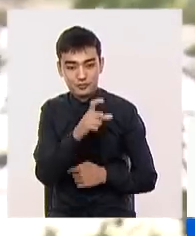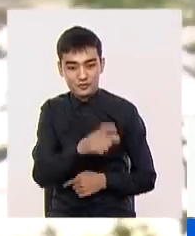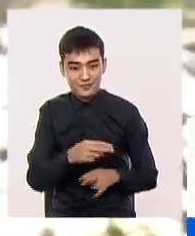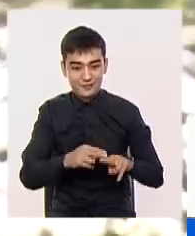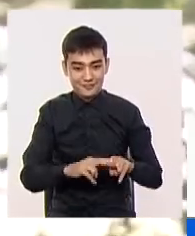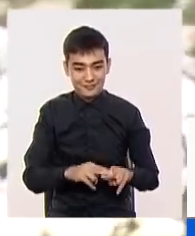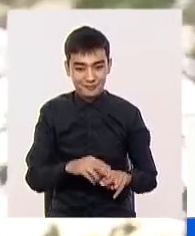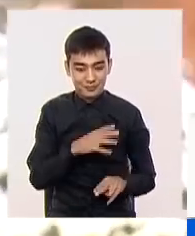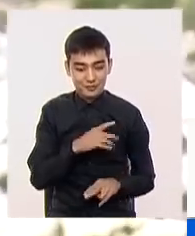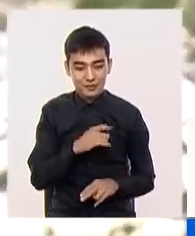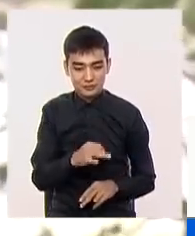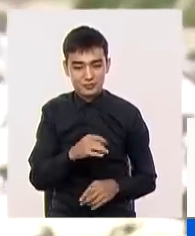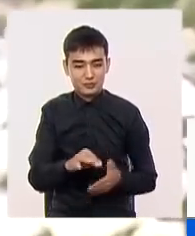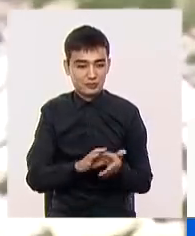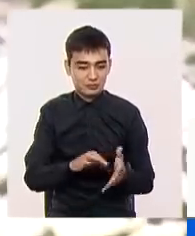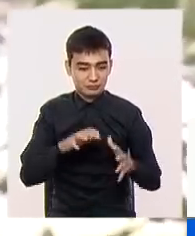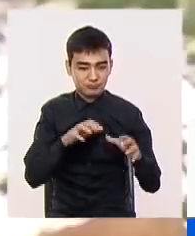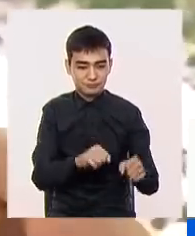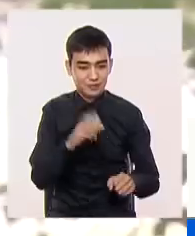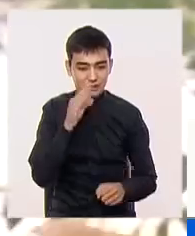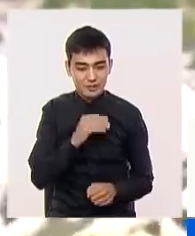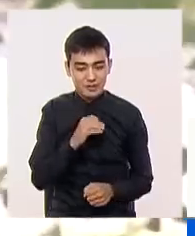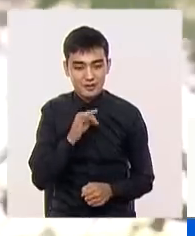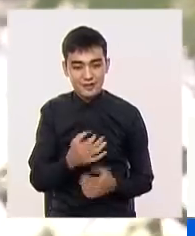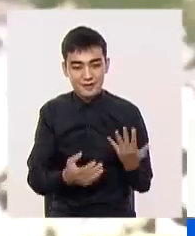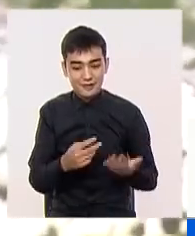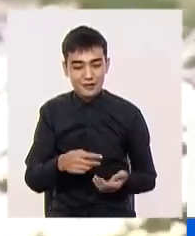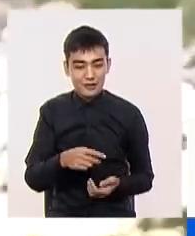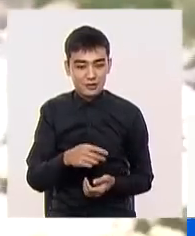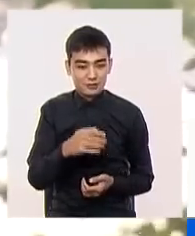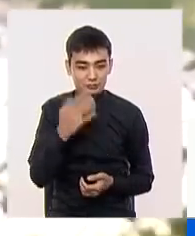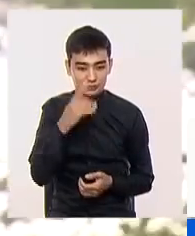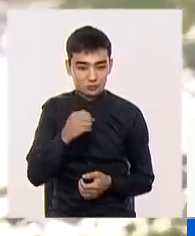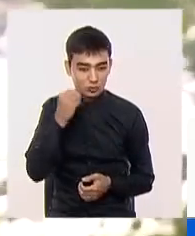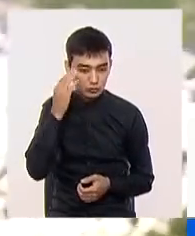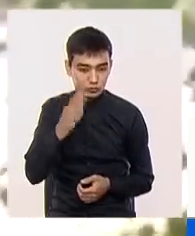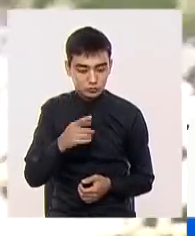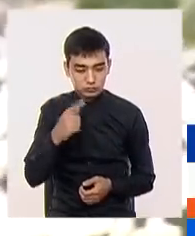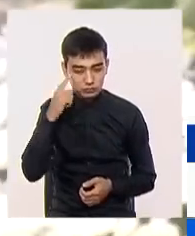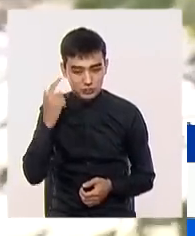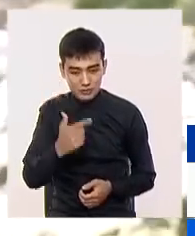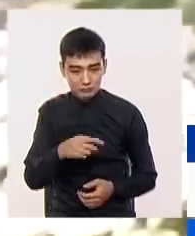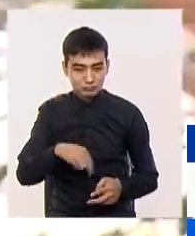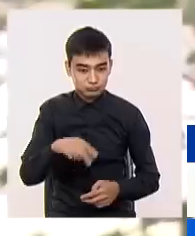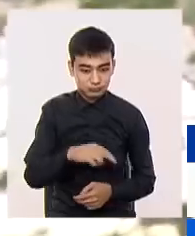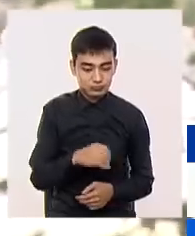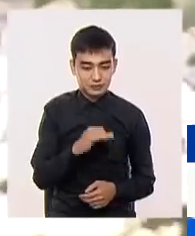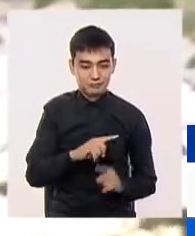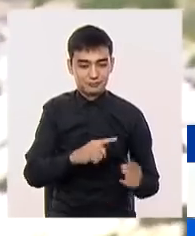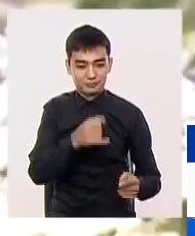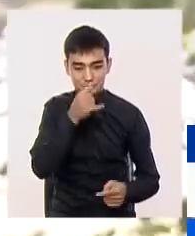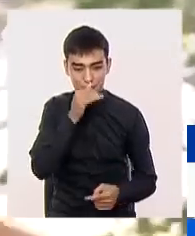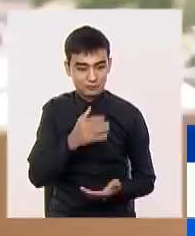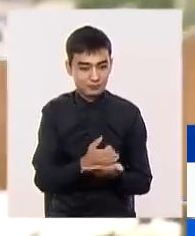товарищ, то тогда его и хапнут. Не засветится, будет очень умно и грамотно действовать, да, значит,